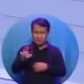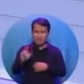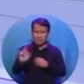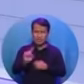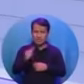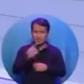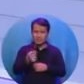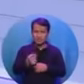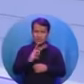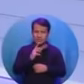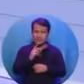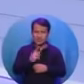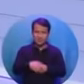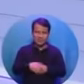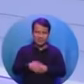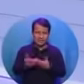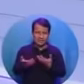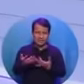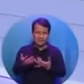hostess? Ano?